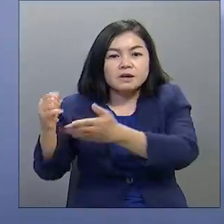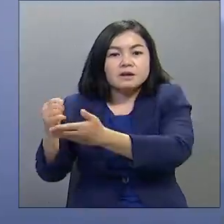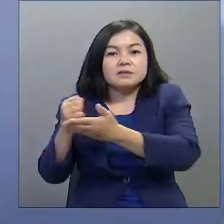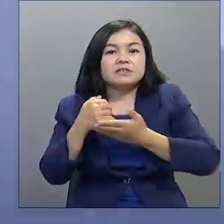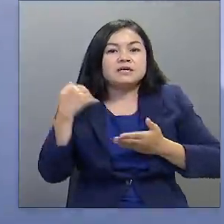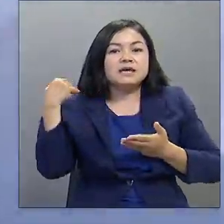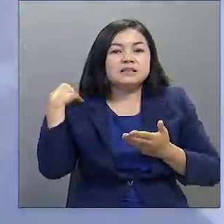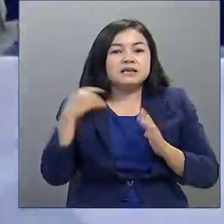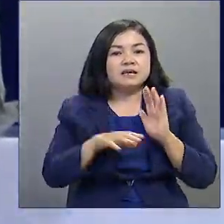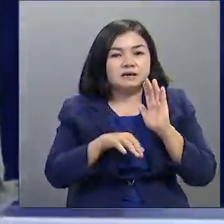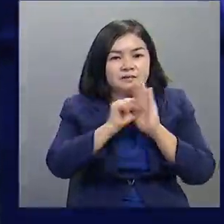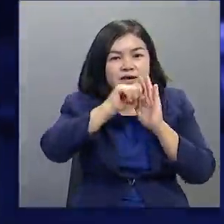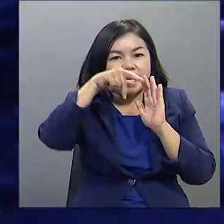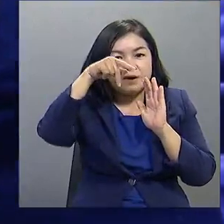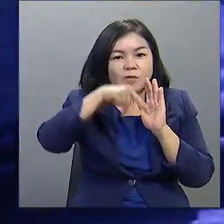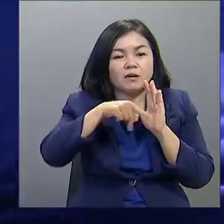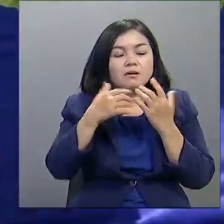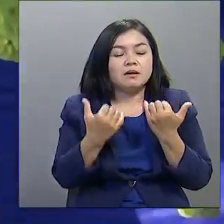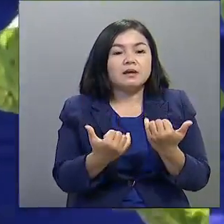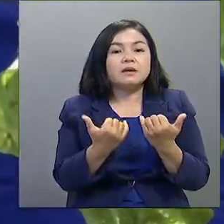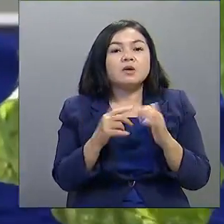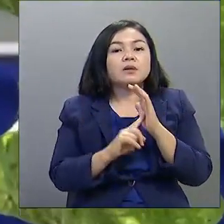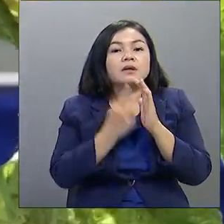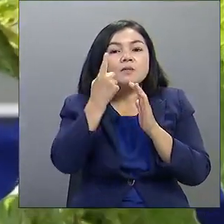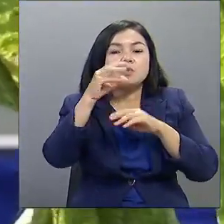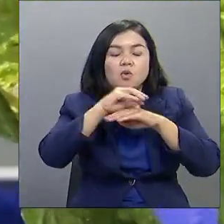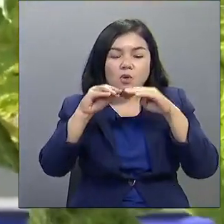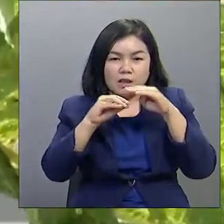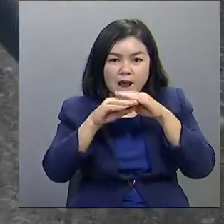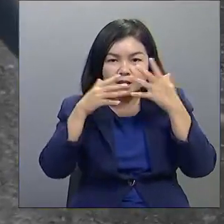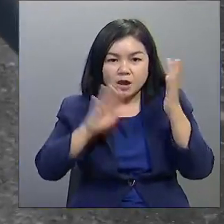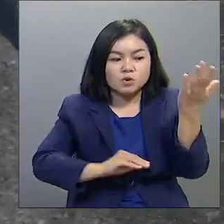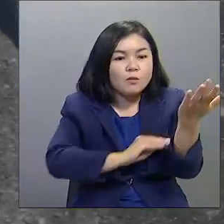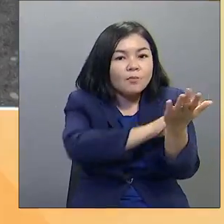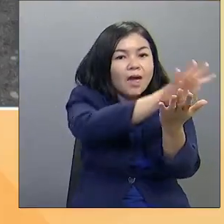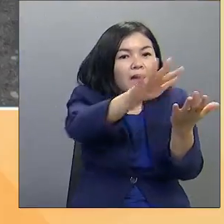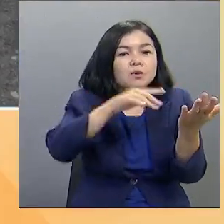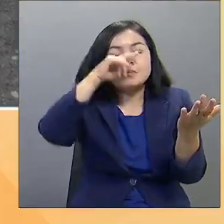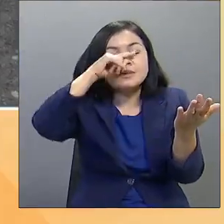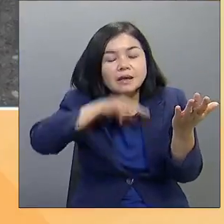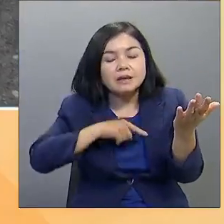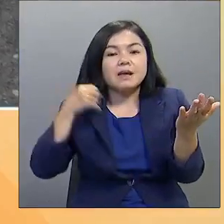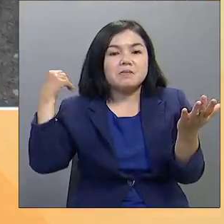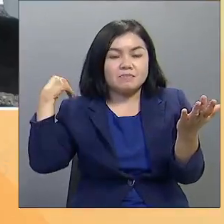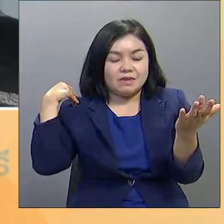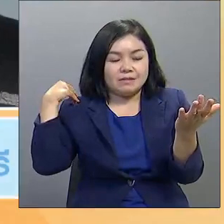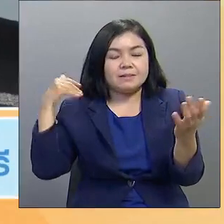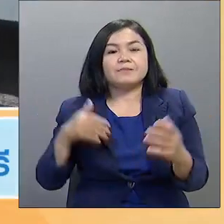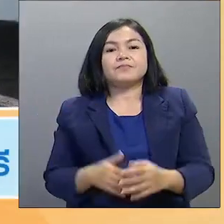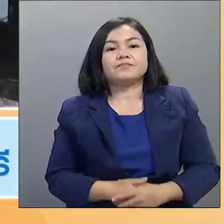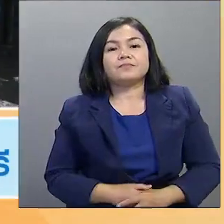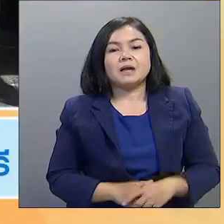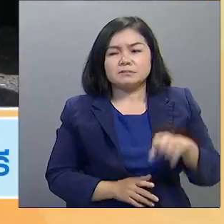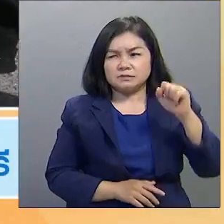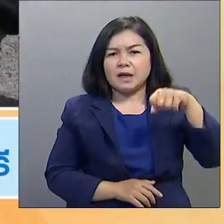หวัดสุพรรณบุรีเนี่ยจะเป็นพื้นที่นำร่องก่อนนะคะก่อนที่จะกระจายนะคะไปยังพื้นที่อื่นๆทั่วประเทศอีกด้วยค ่ ะ ใช่